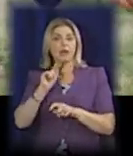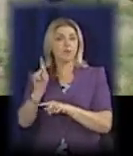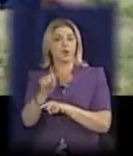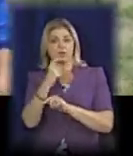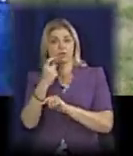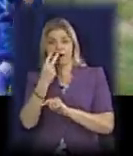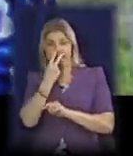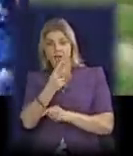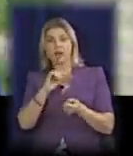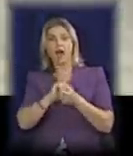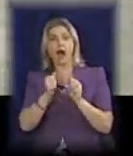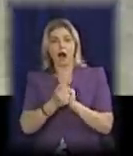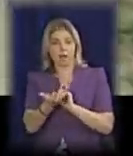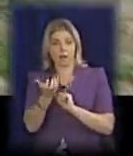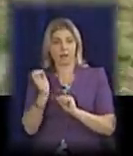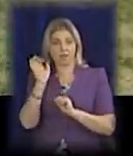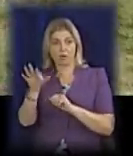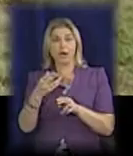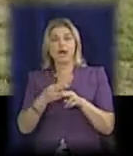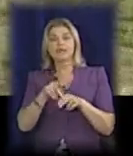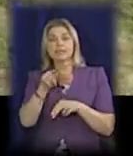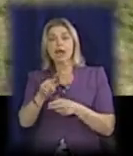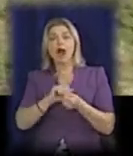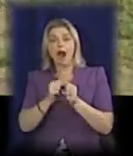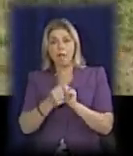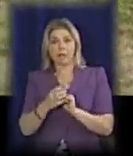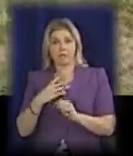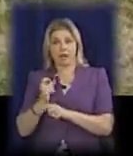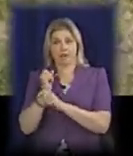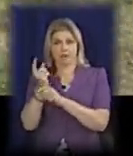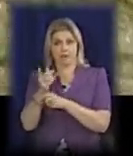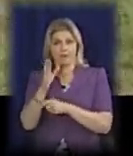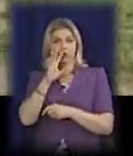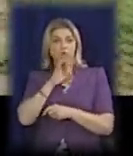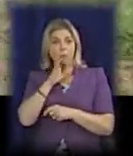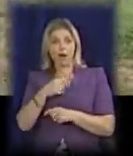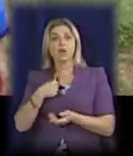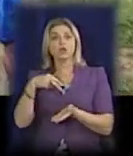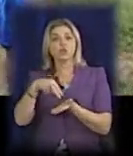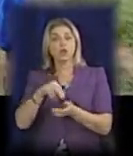які камені хапала. Ось оці камені летіли в сторону собаки. І я там стояла. Я її